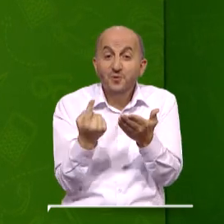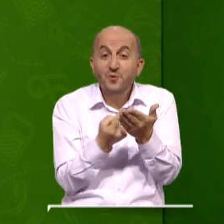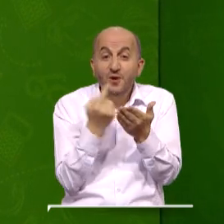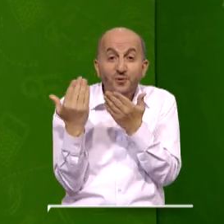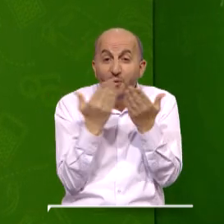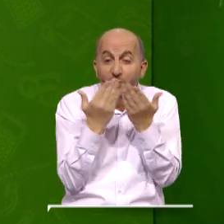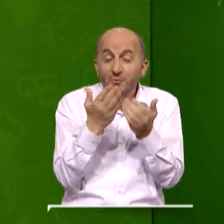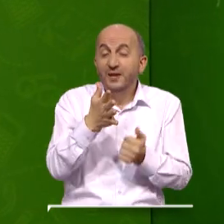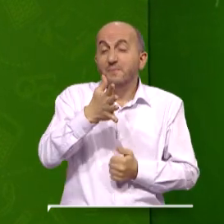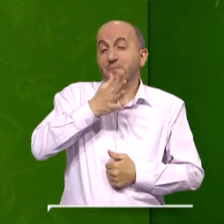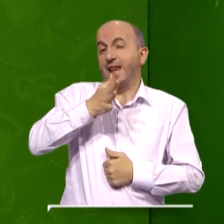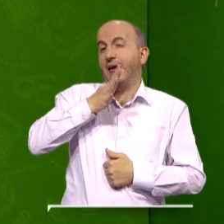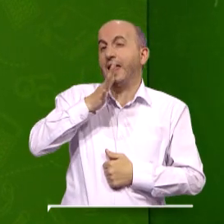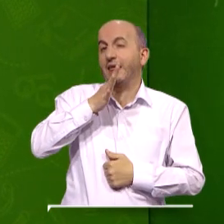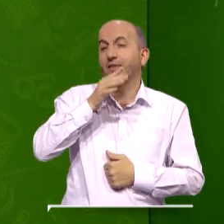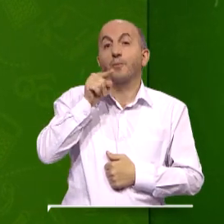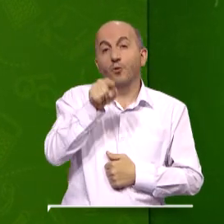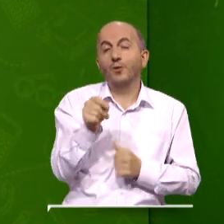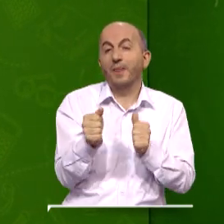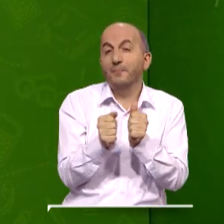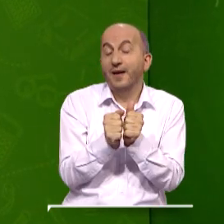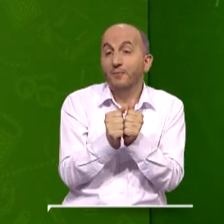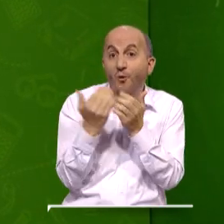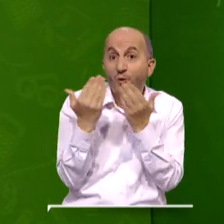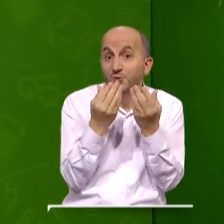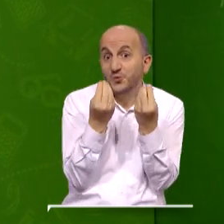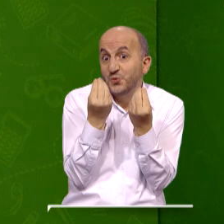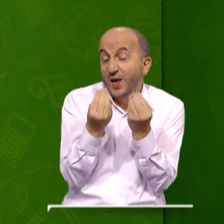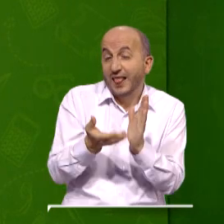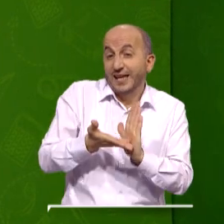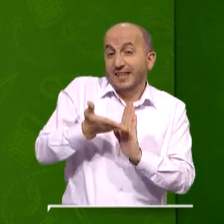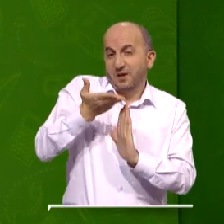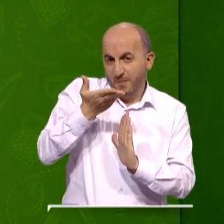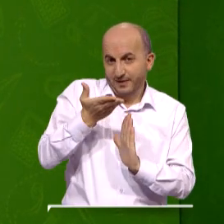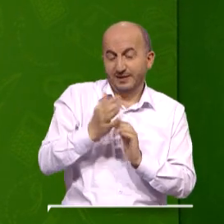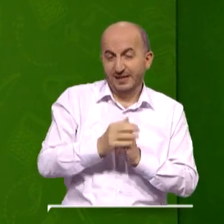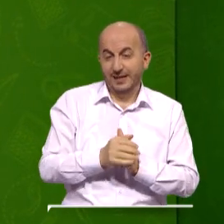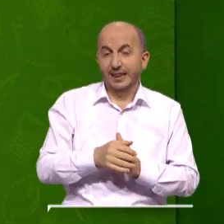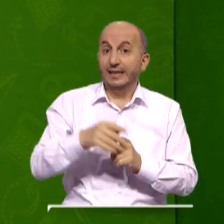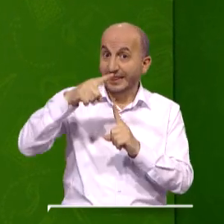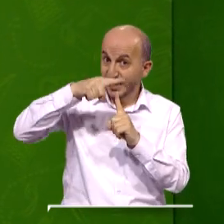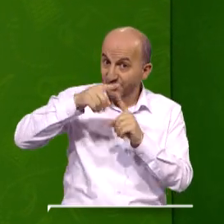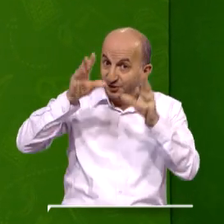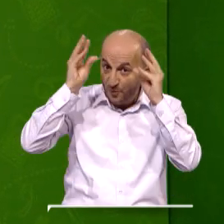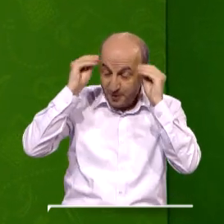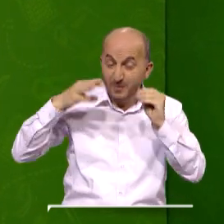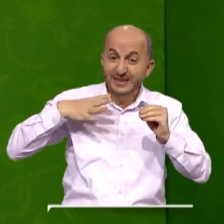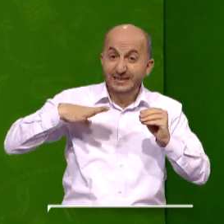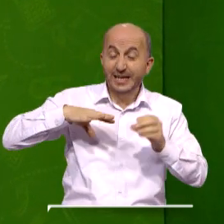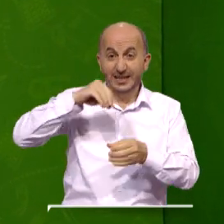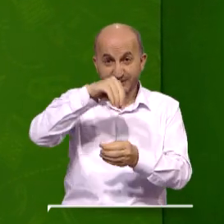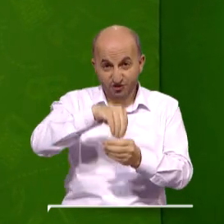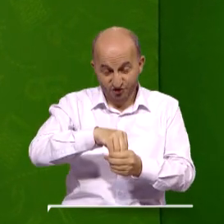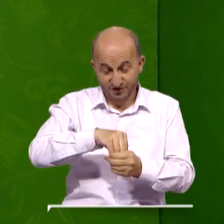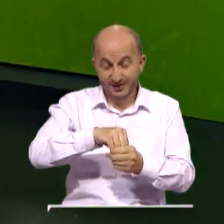Kuranı Kerim okumayı bilen bununla beraber okuyuşunu güzelleştirmek ve tecvit öğrenmek